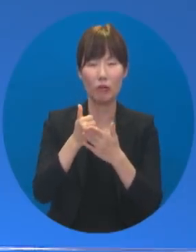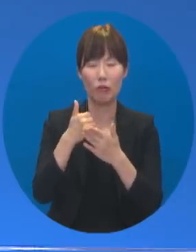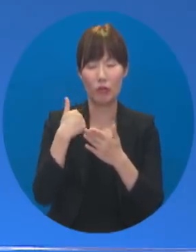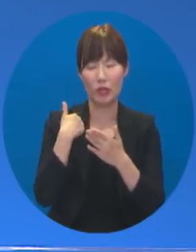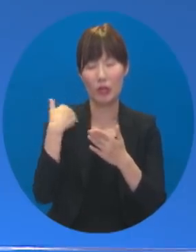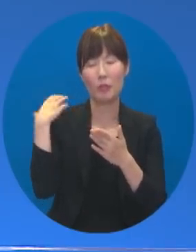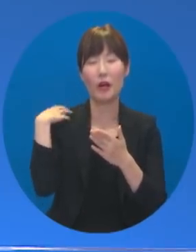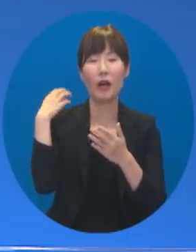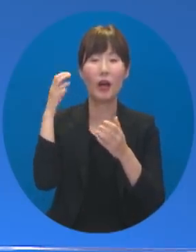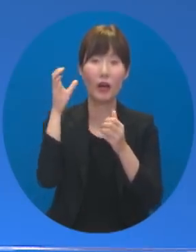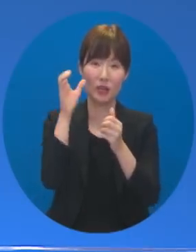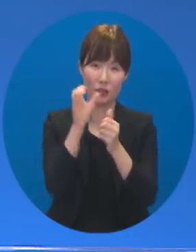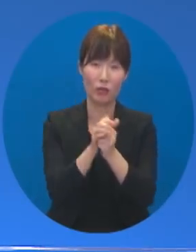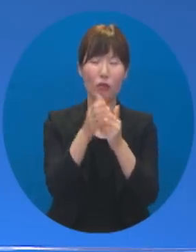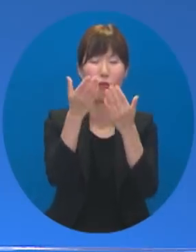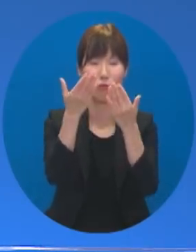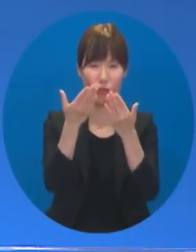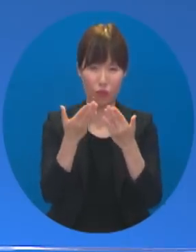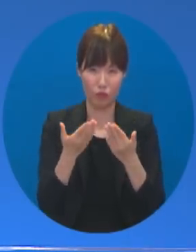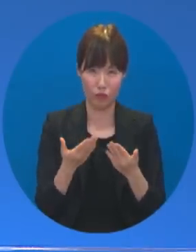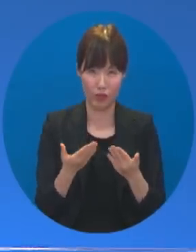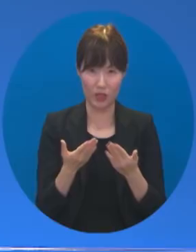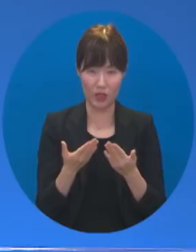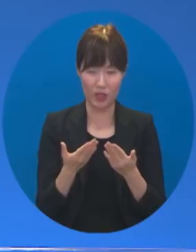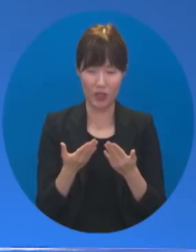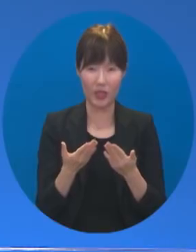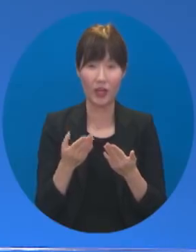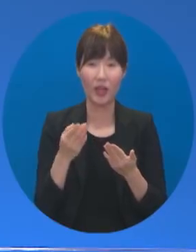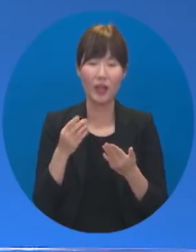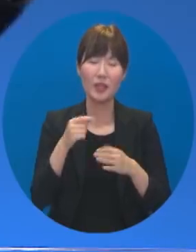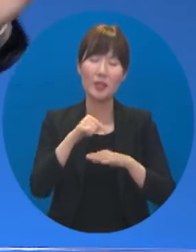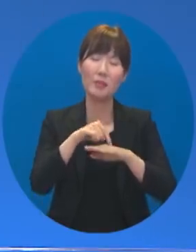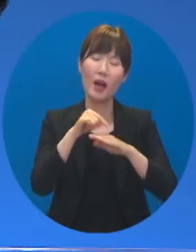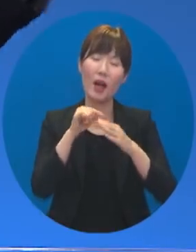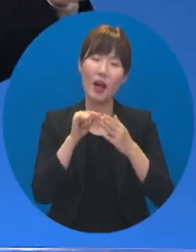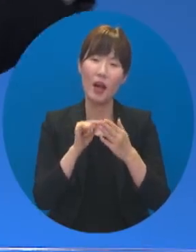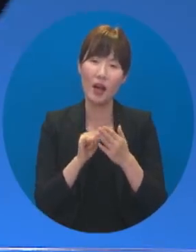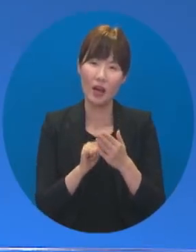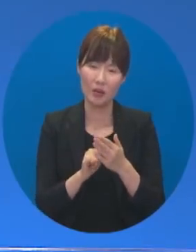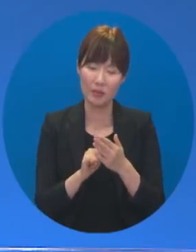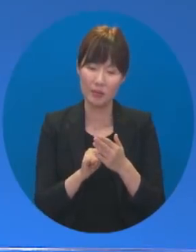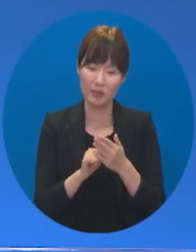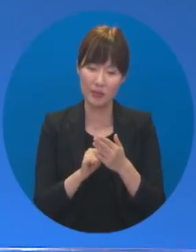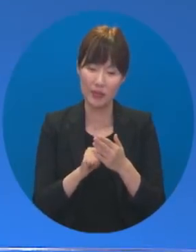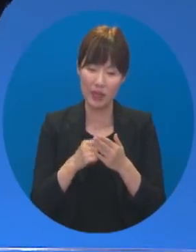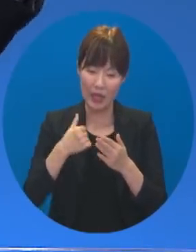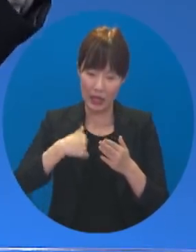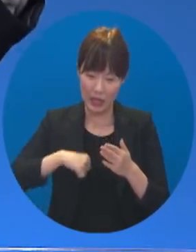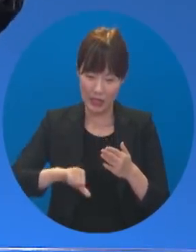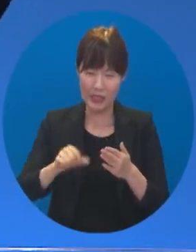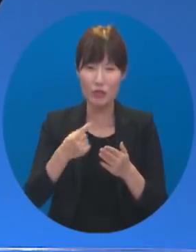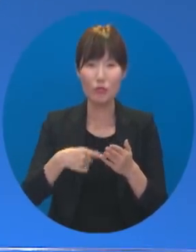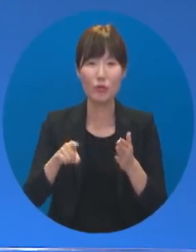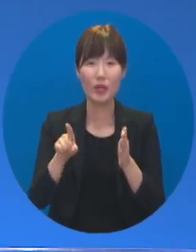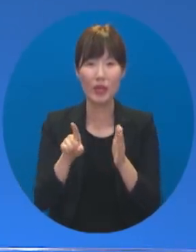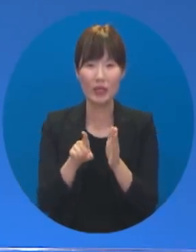맡기셨구나. 그 마음이 정말 원기를 위해서 많은 것들을